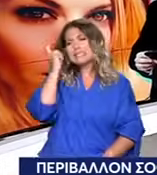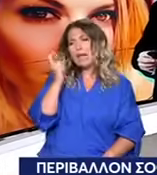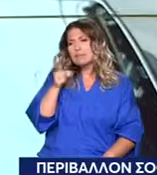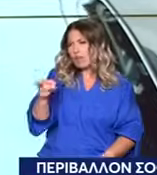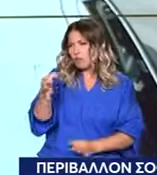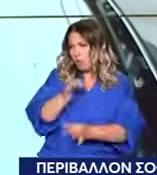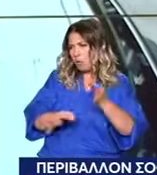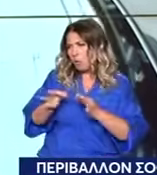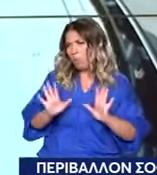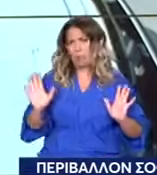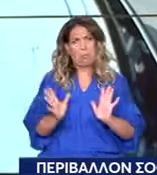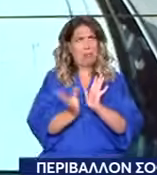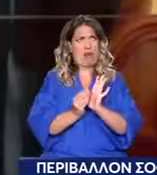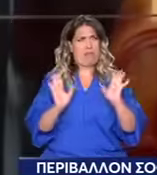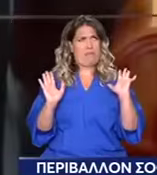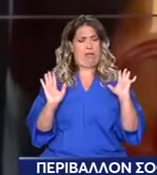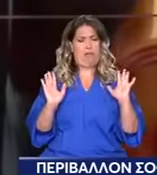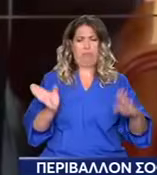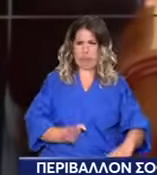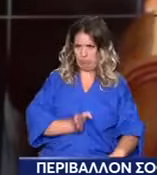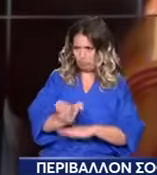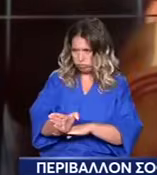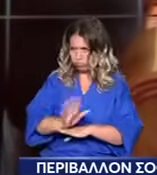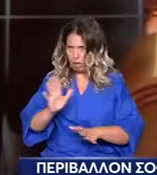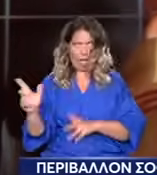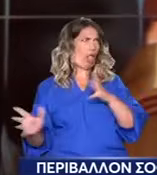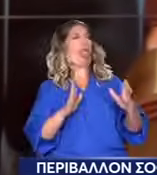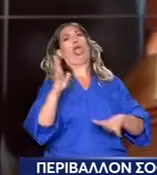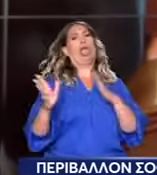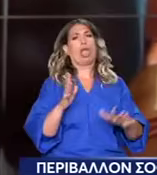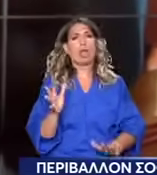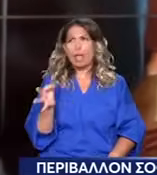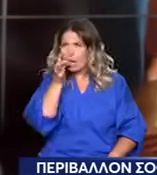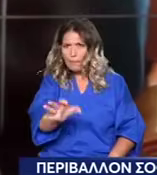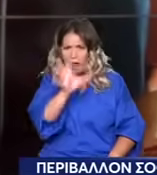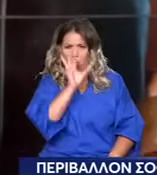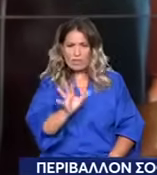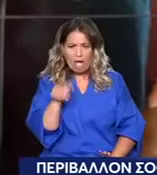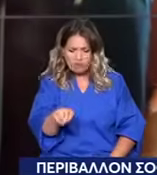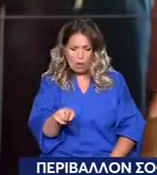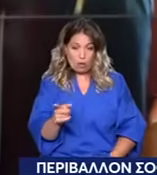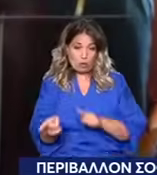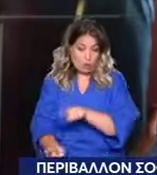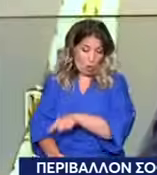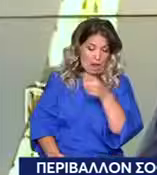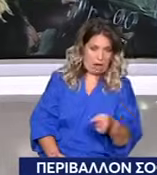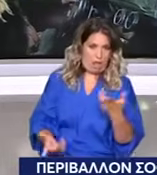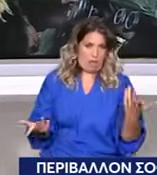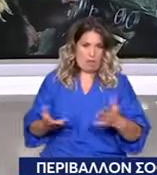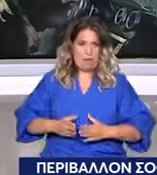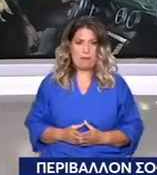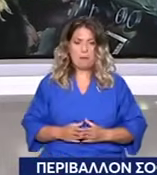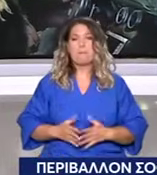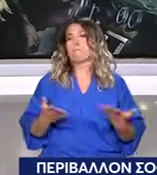με το παραδείγματος χάρη. Παραδείγματος χάρη όπως κάνει η αστυνομία. Τι θα μπορούσε, παραδείγματος χάρη, μία άλλη κυρία ή κάποιος